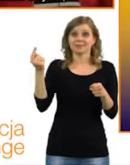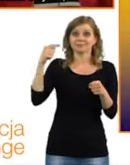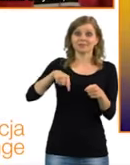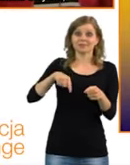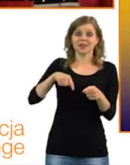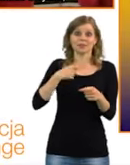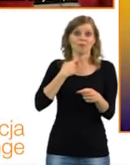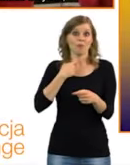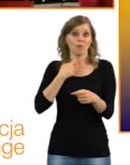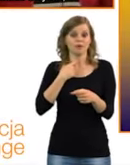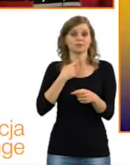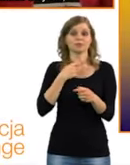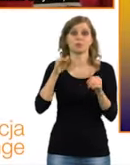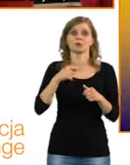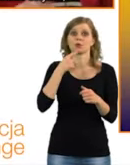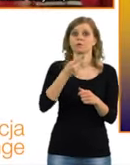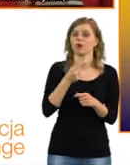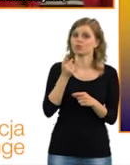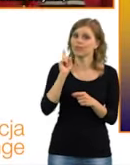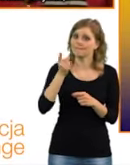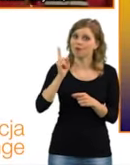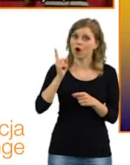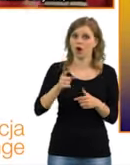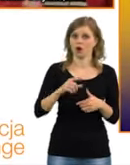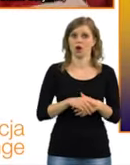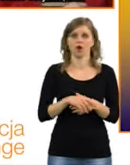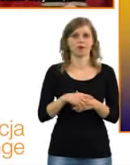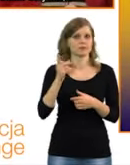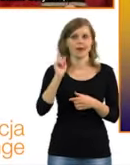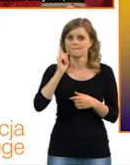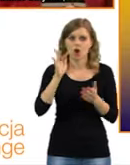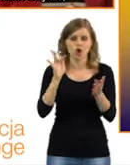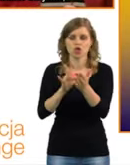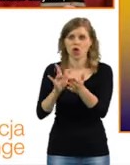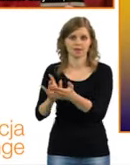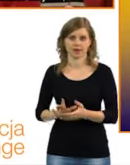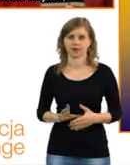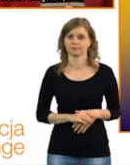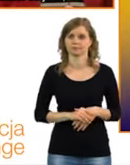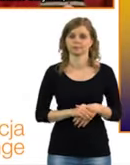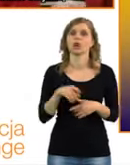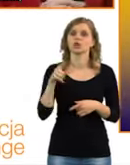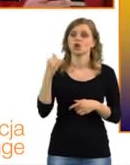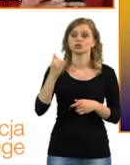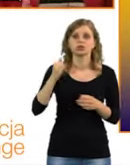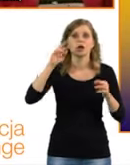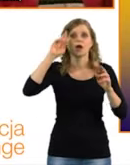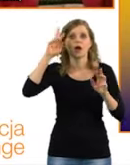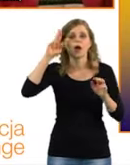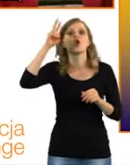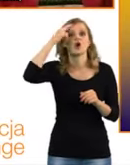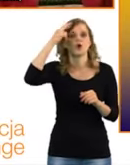tatuś przyszedł. Powiemy, nie wolno, nie wolno dotykać. Wtedy